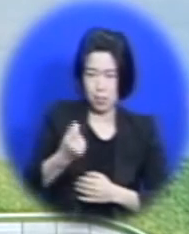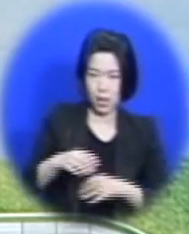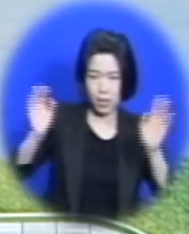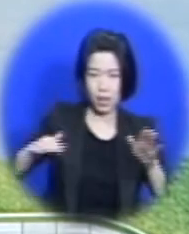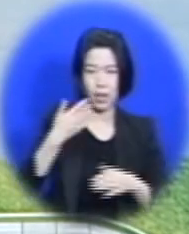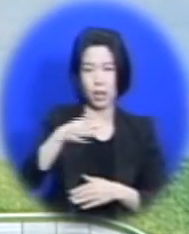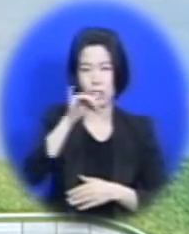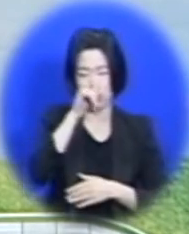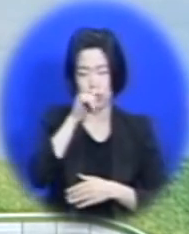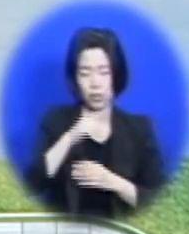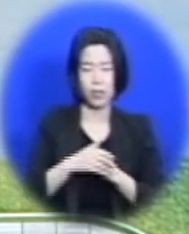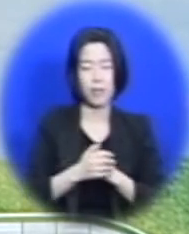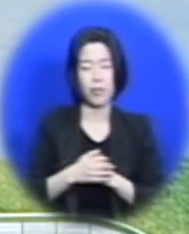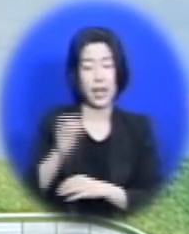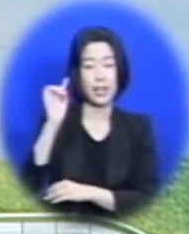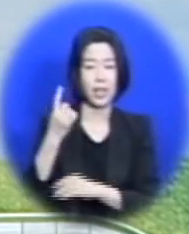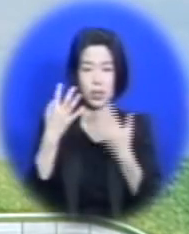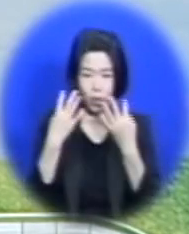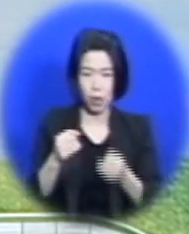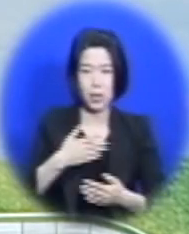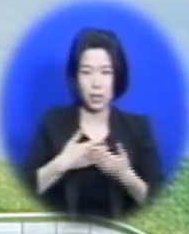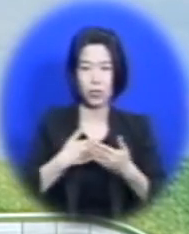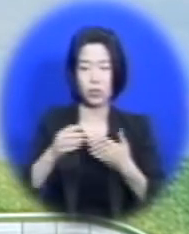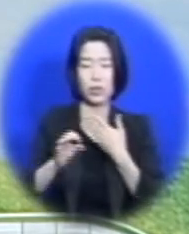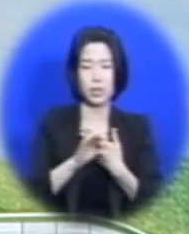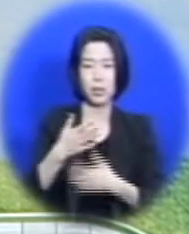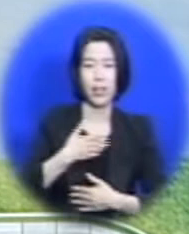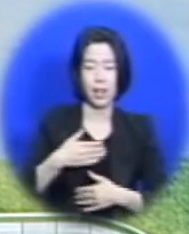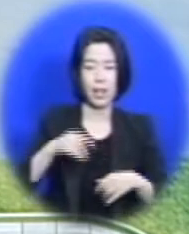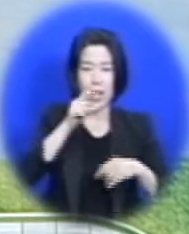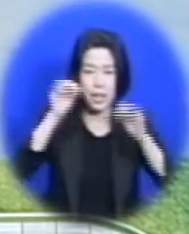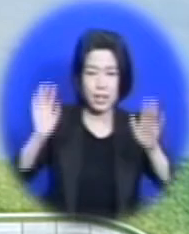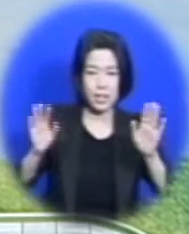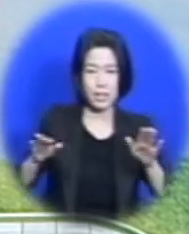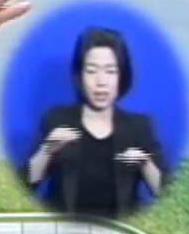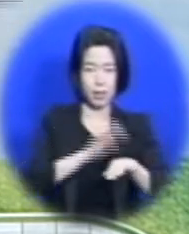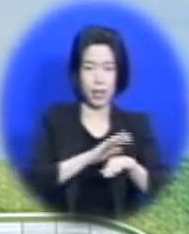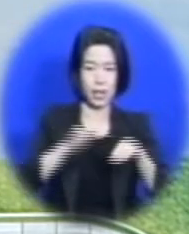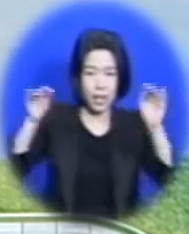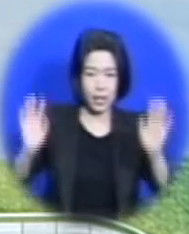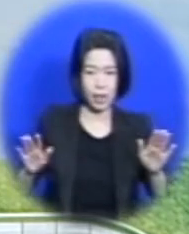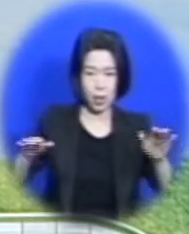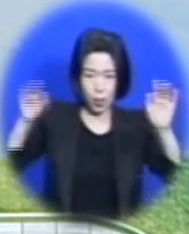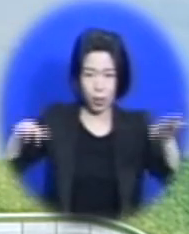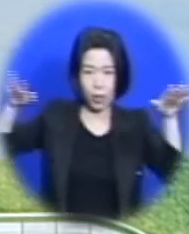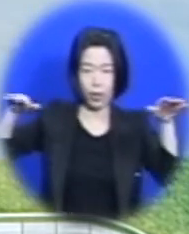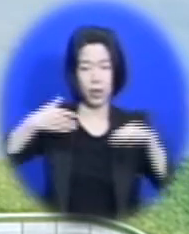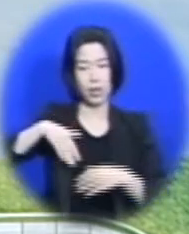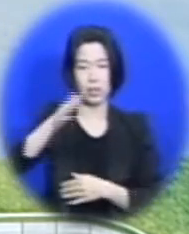있으련만. 다윗이 얼마나 두려웠으면 내가 새처럼 날개가 있다면 후루룩 날아갔으면